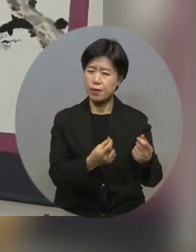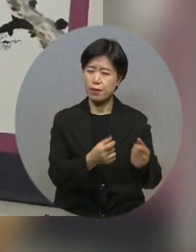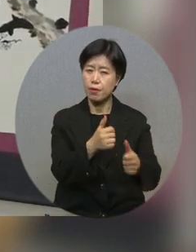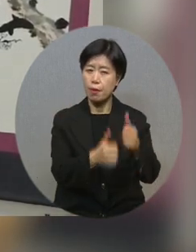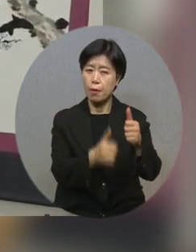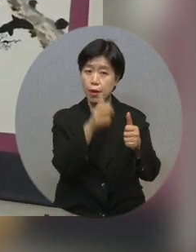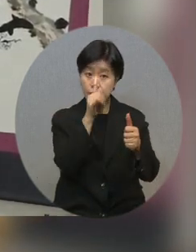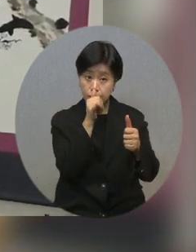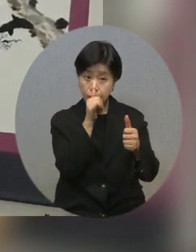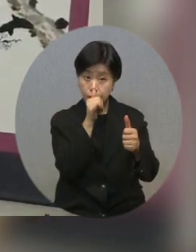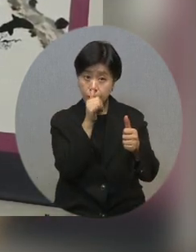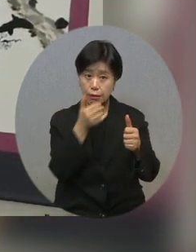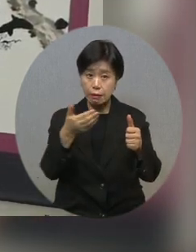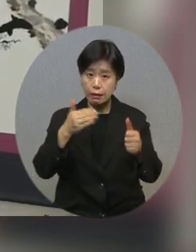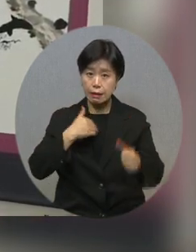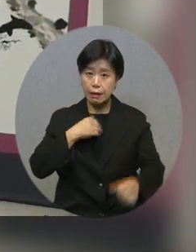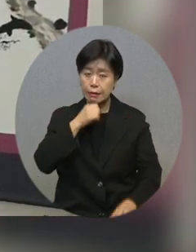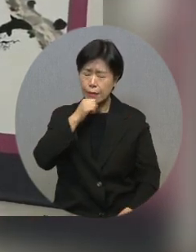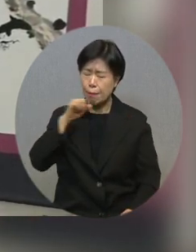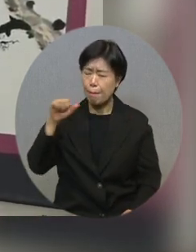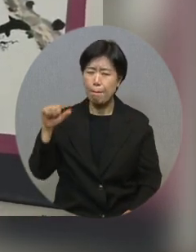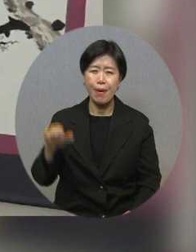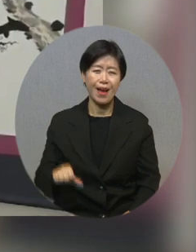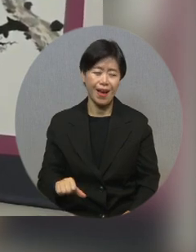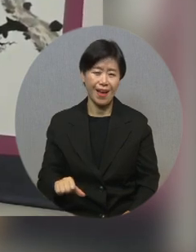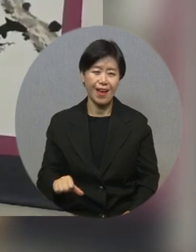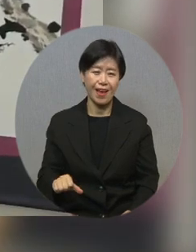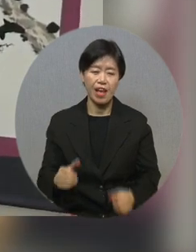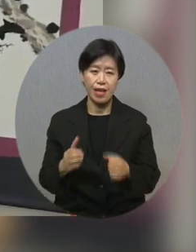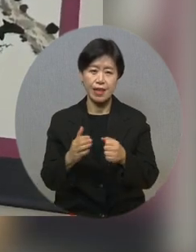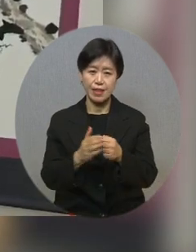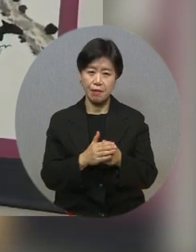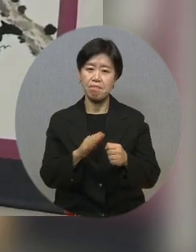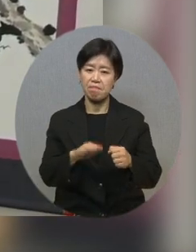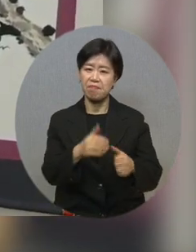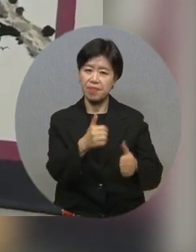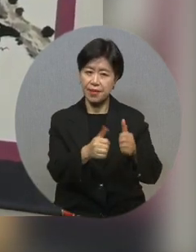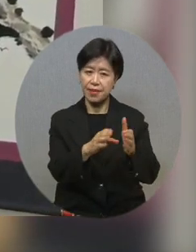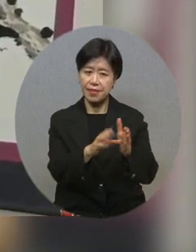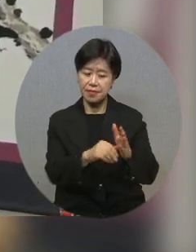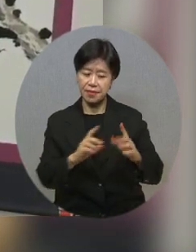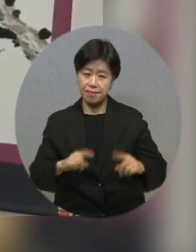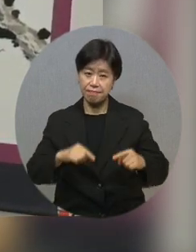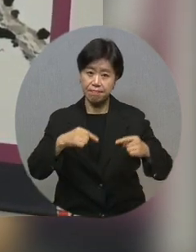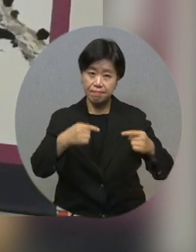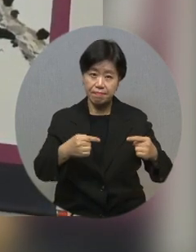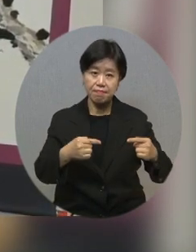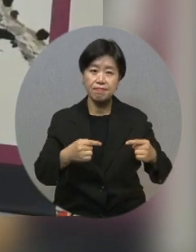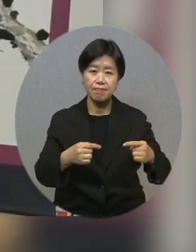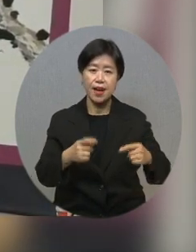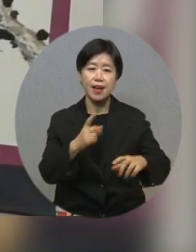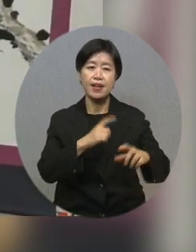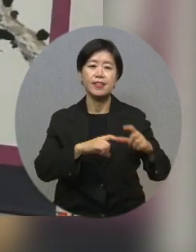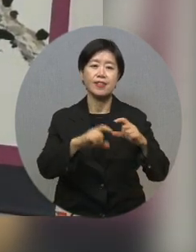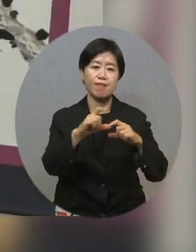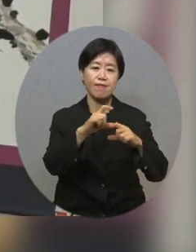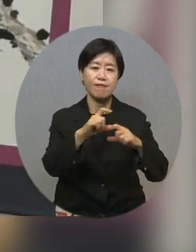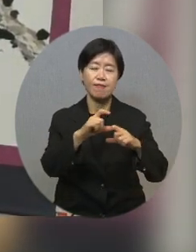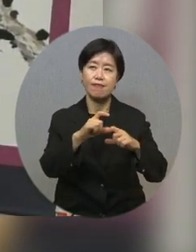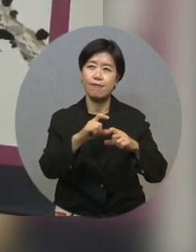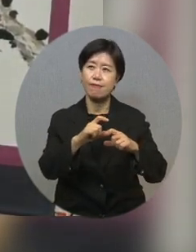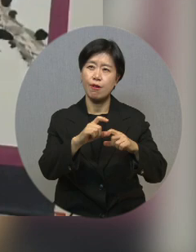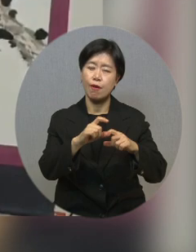했었는데 성적이 너무 저조해서 이번에 조금 뭔가 챌린저 스팀을 좀 강한